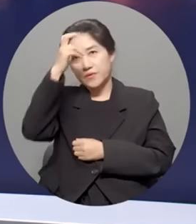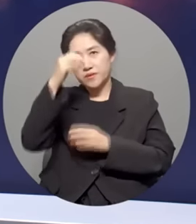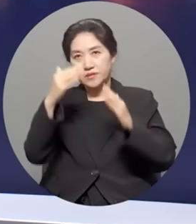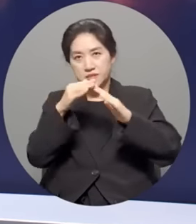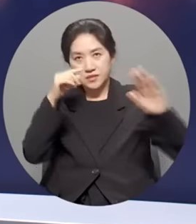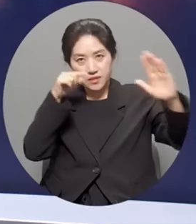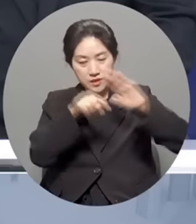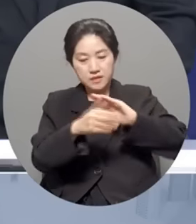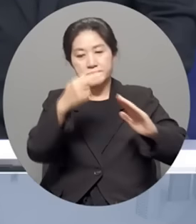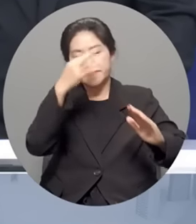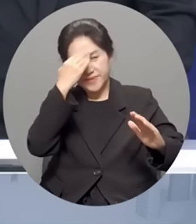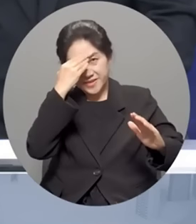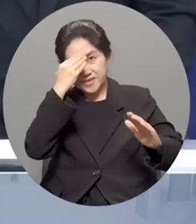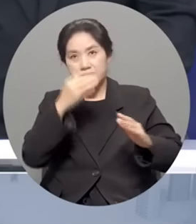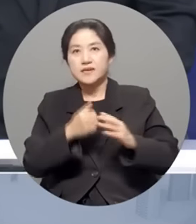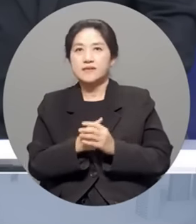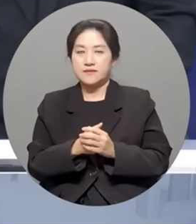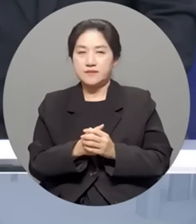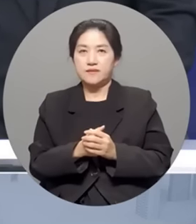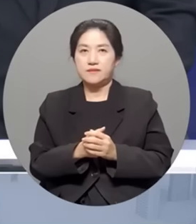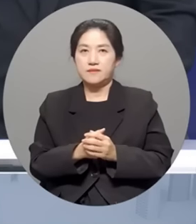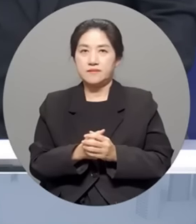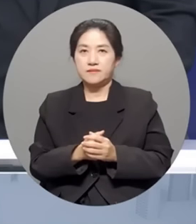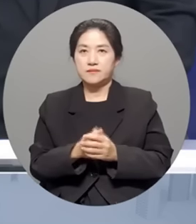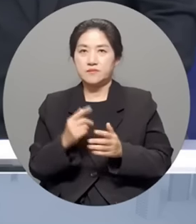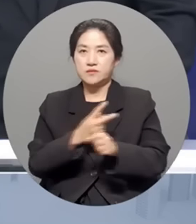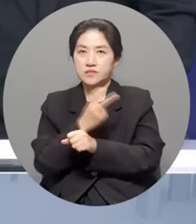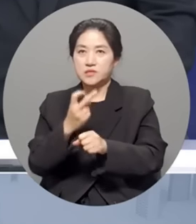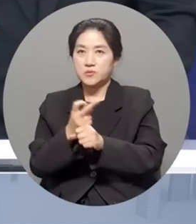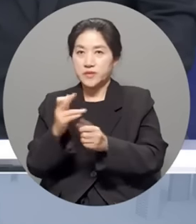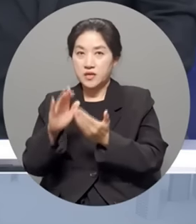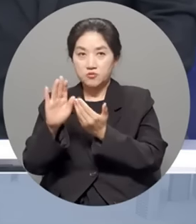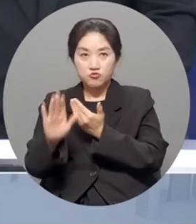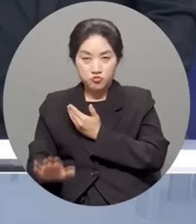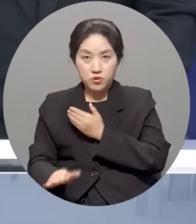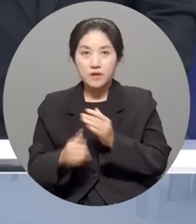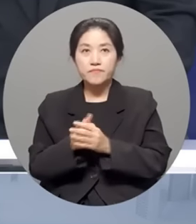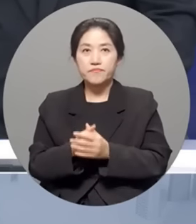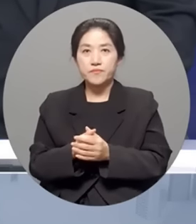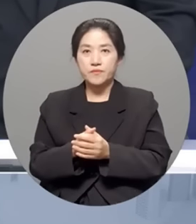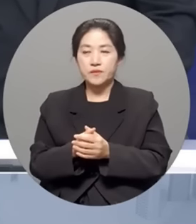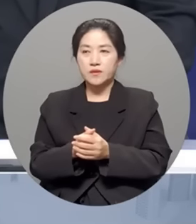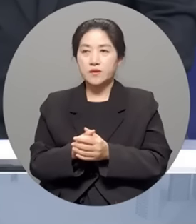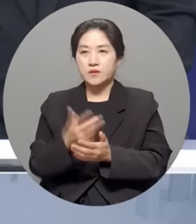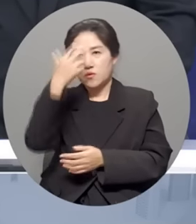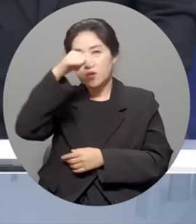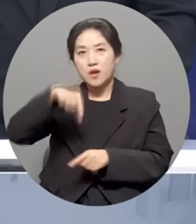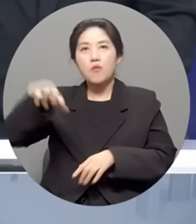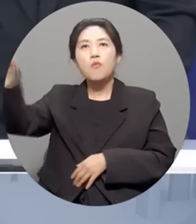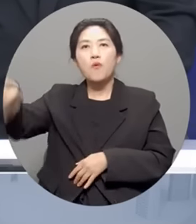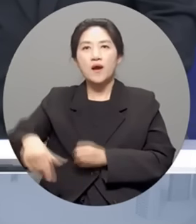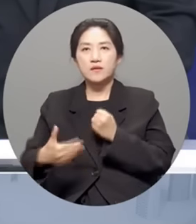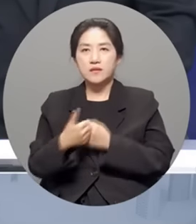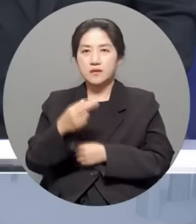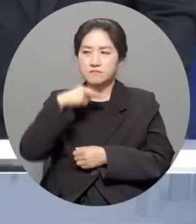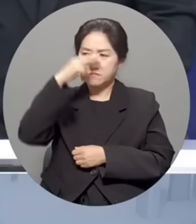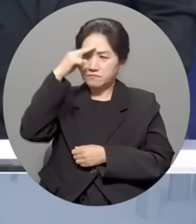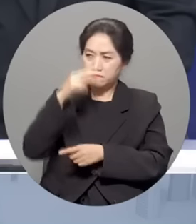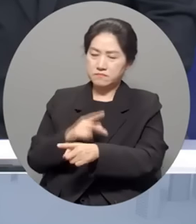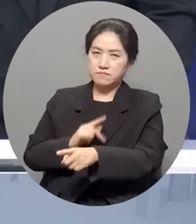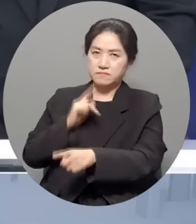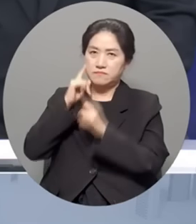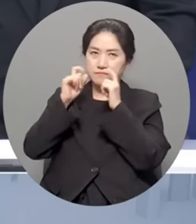자택으로 찾아갔지만 만나지를 못한 겁니다 그리고 17시간 뒤에 출석을 했으니 경찰도 음주운전을 강하게